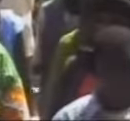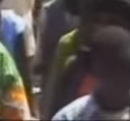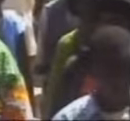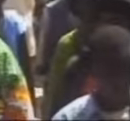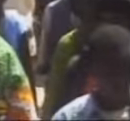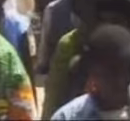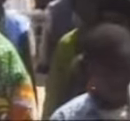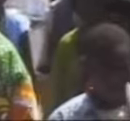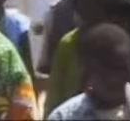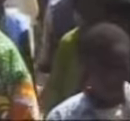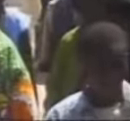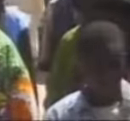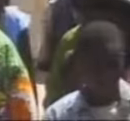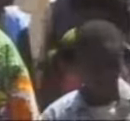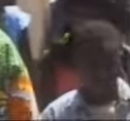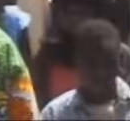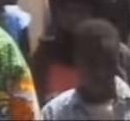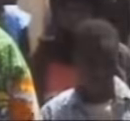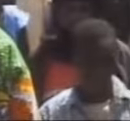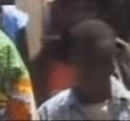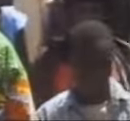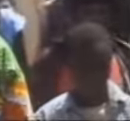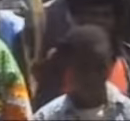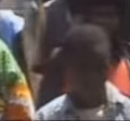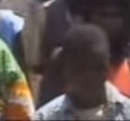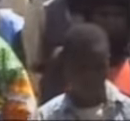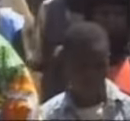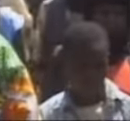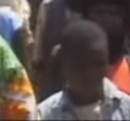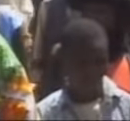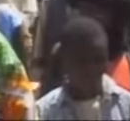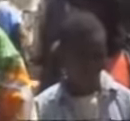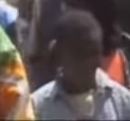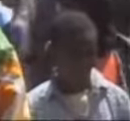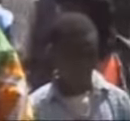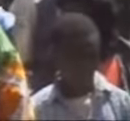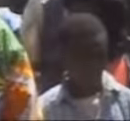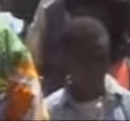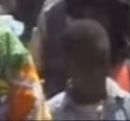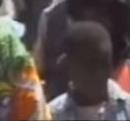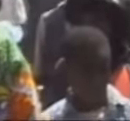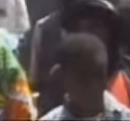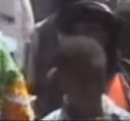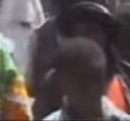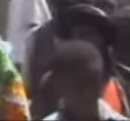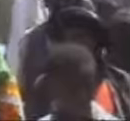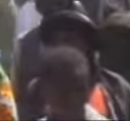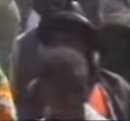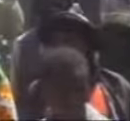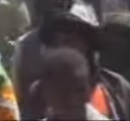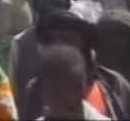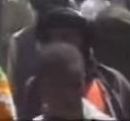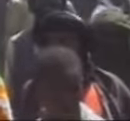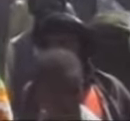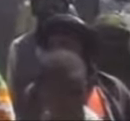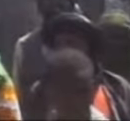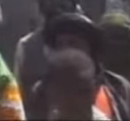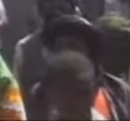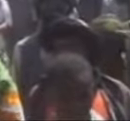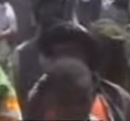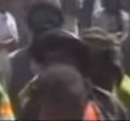de revenus toute chose qui leur permettra de s'épanouir et de contribuer au développement de la commune